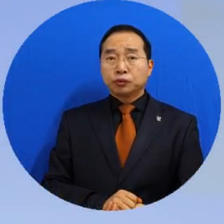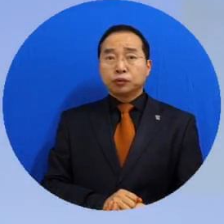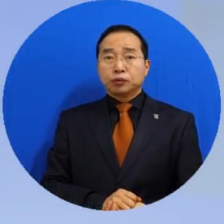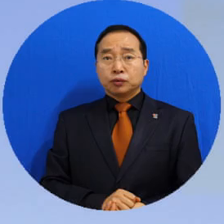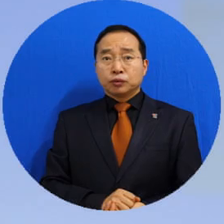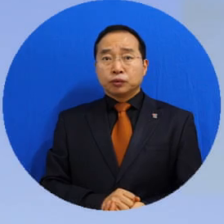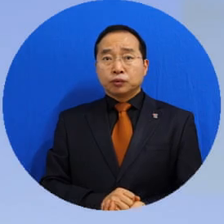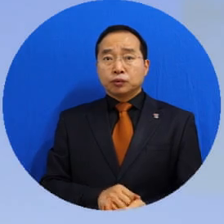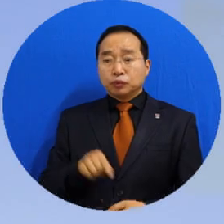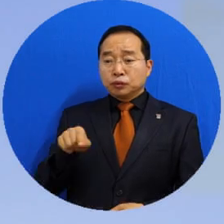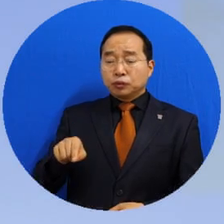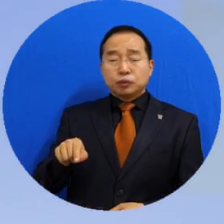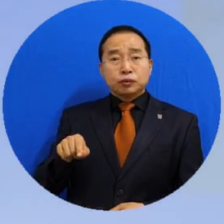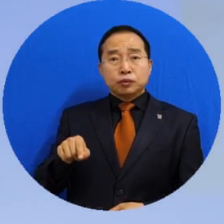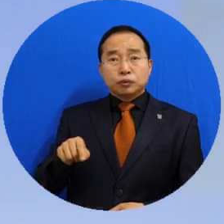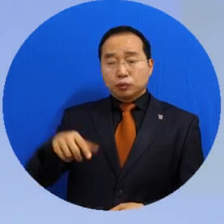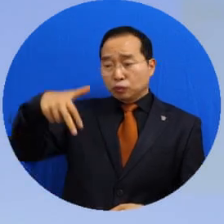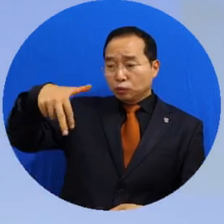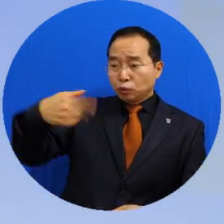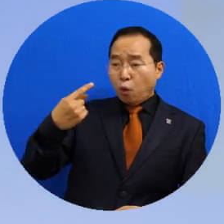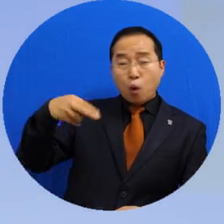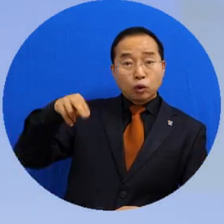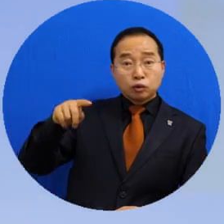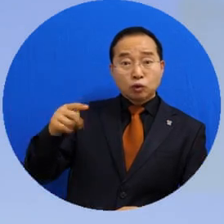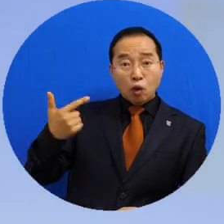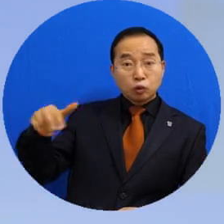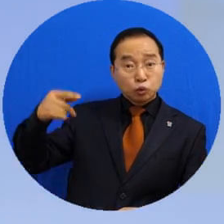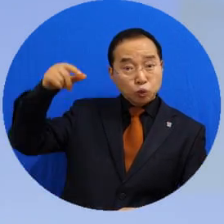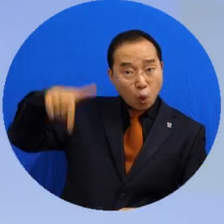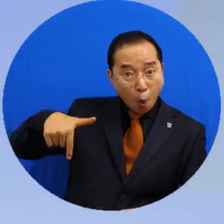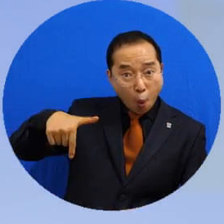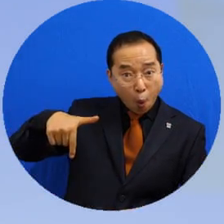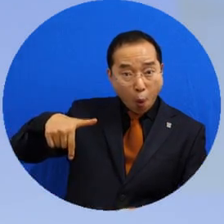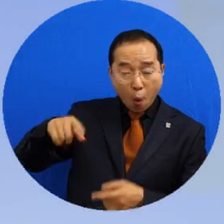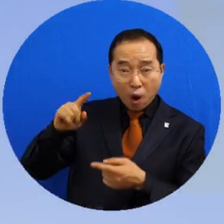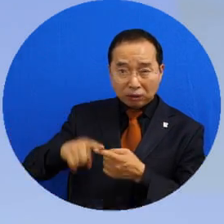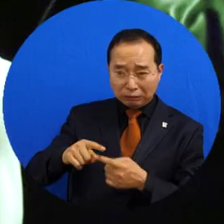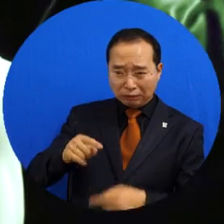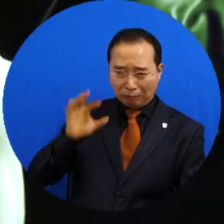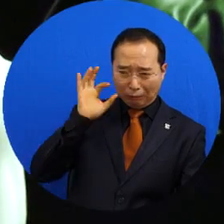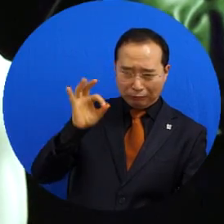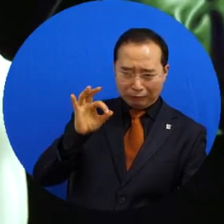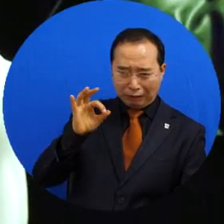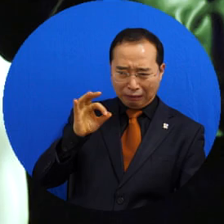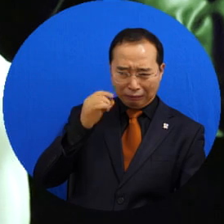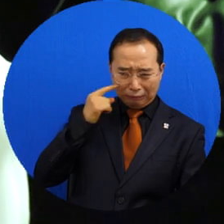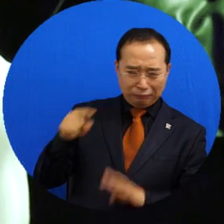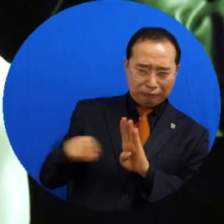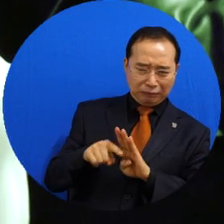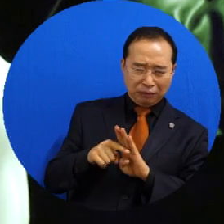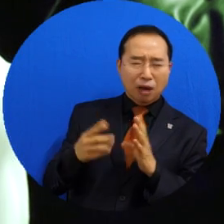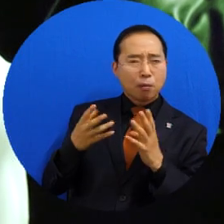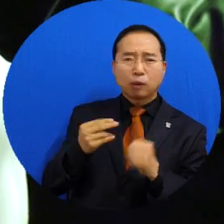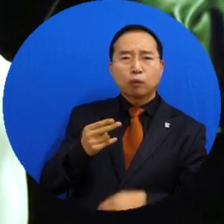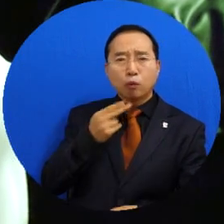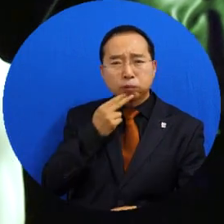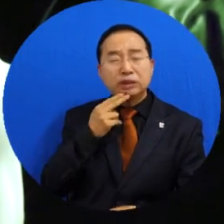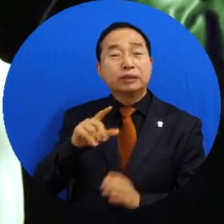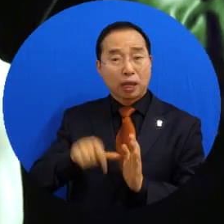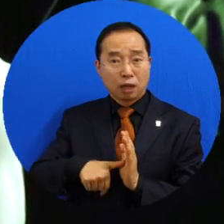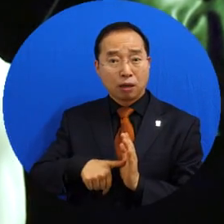조선족이 많이 화제가 되거나 이렇게 부정적인 이미지가 많을 때는 아니었었어요. 제가 갖고 있는